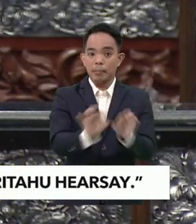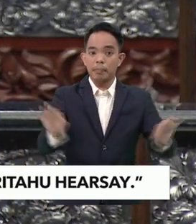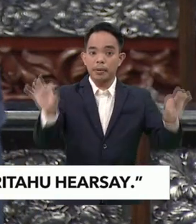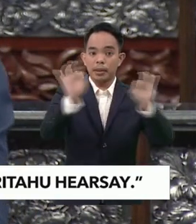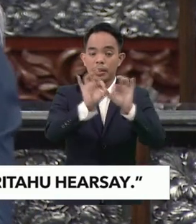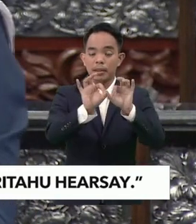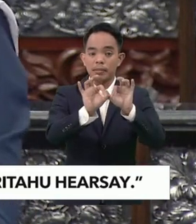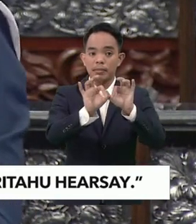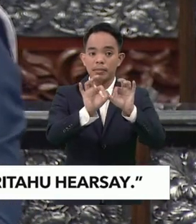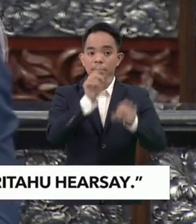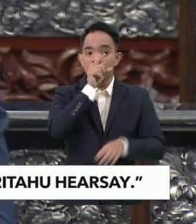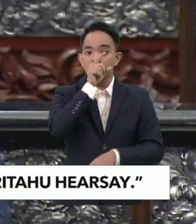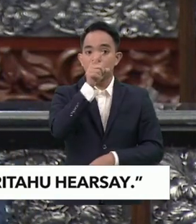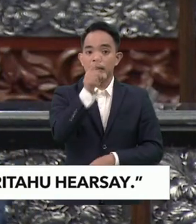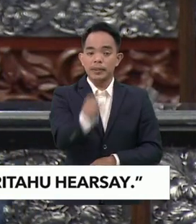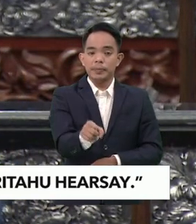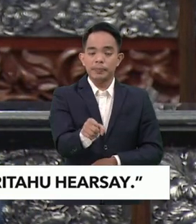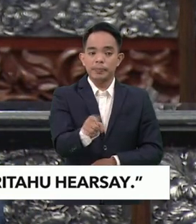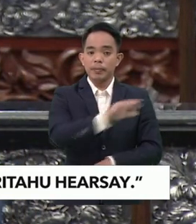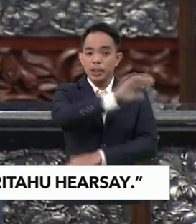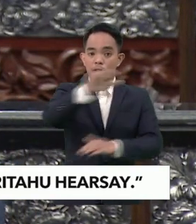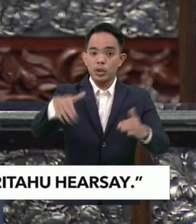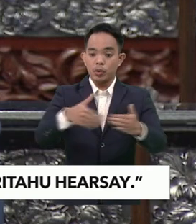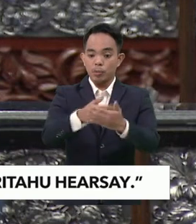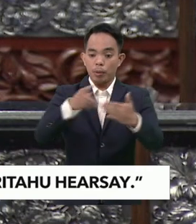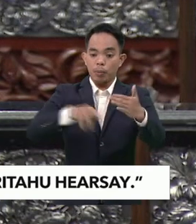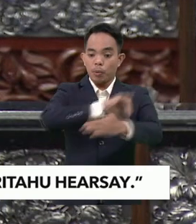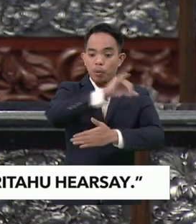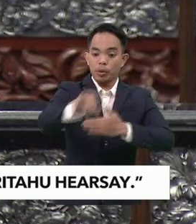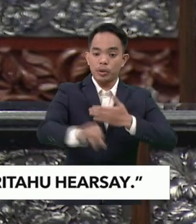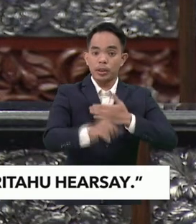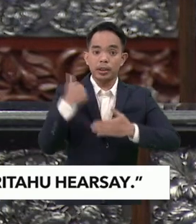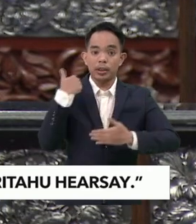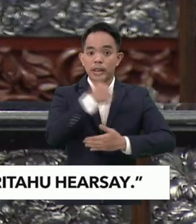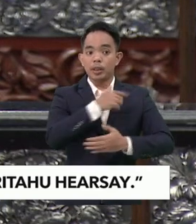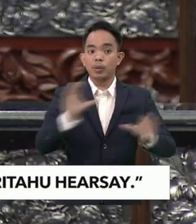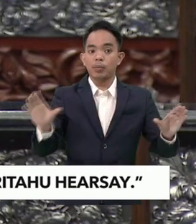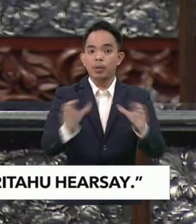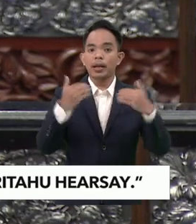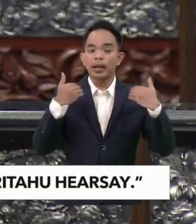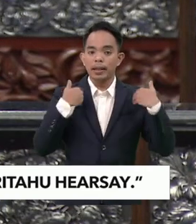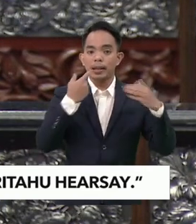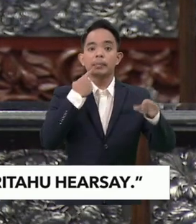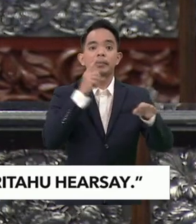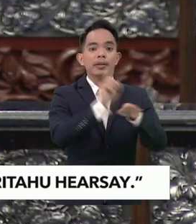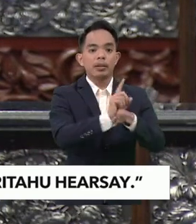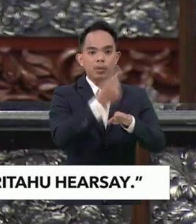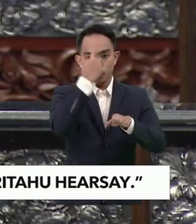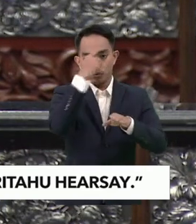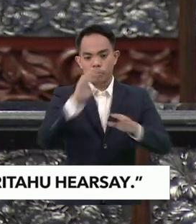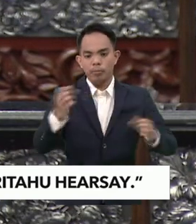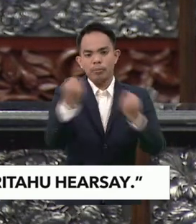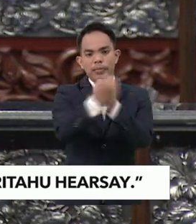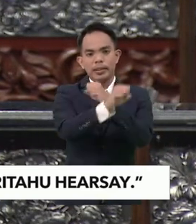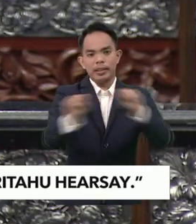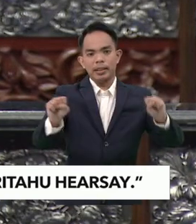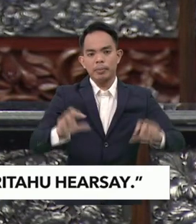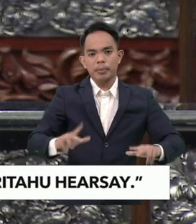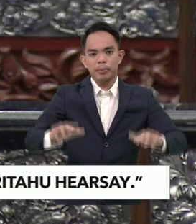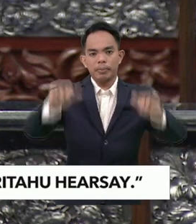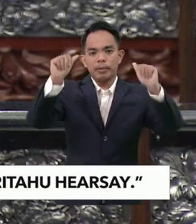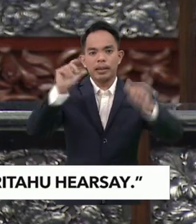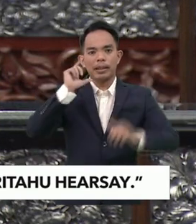akan memastikan bahawa semua projek yang kita laksanakan ada jaminan untuk disiapkan. Jadi tidak